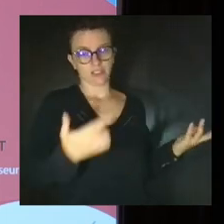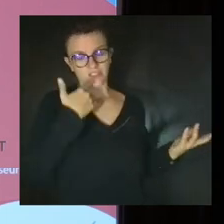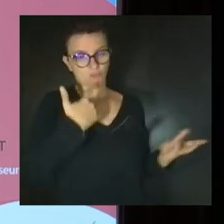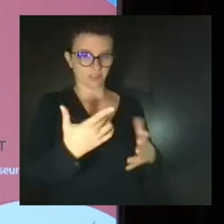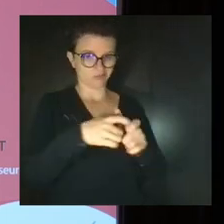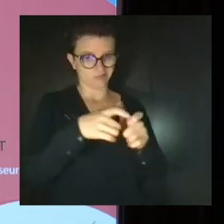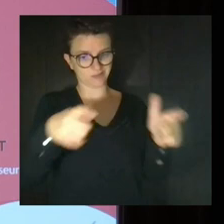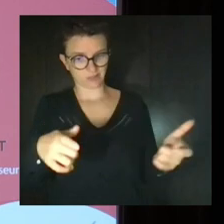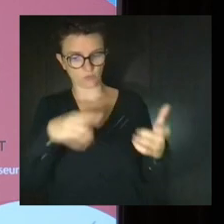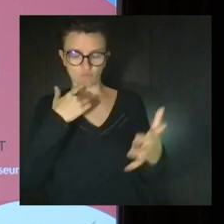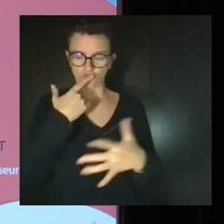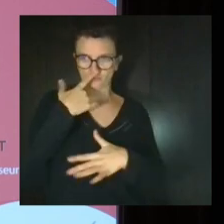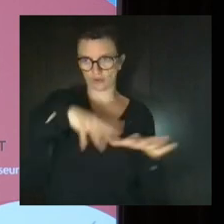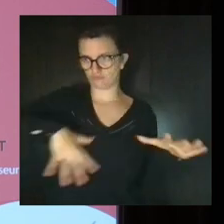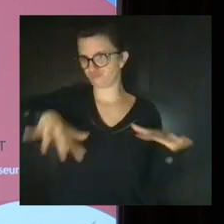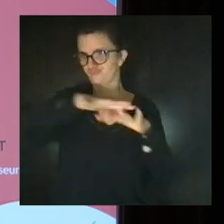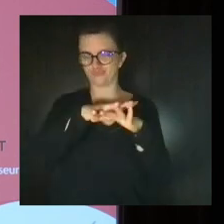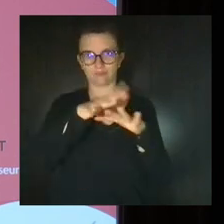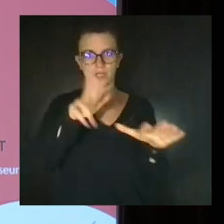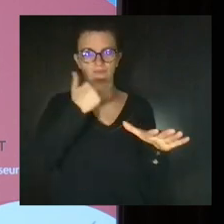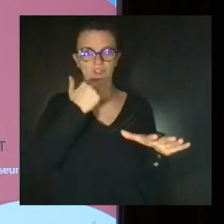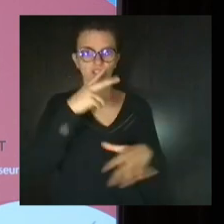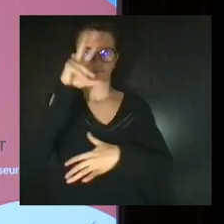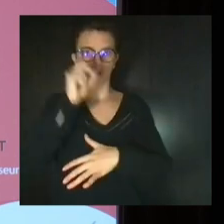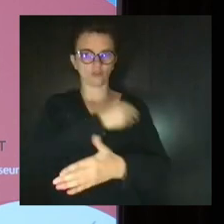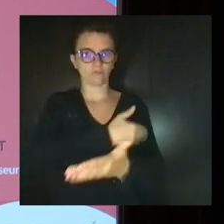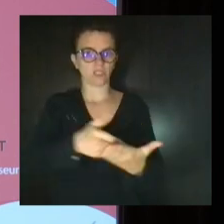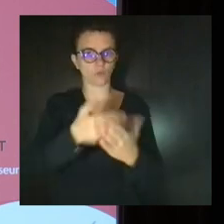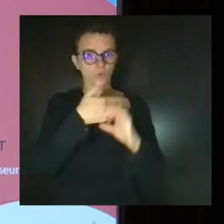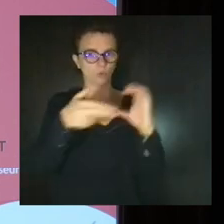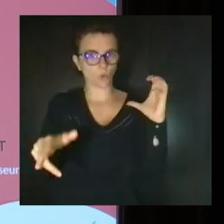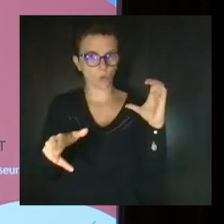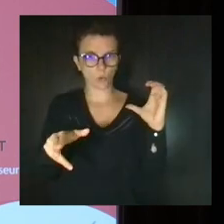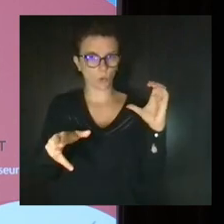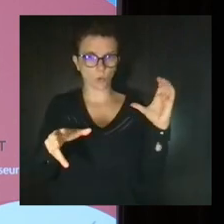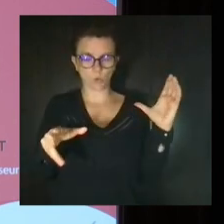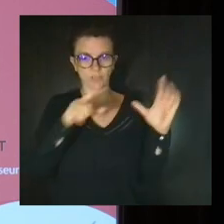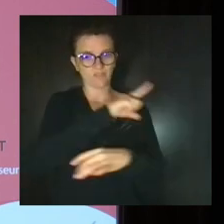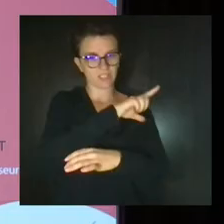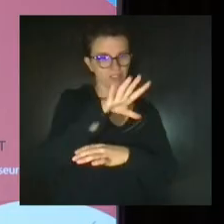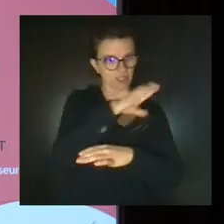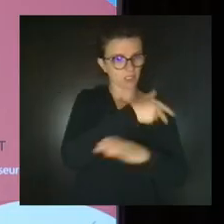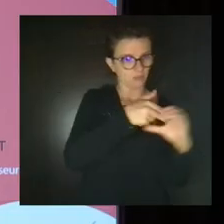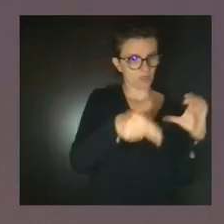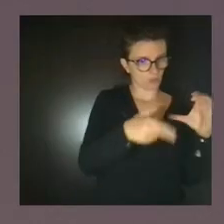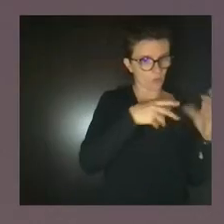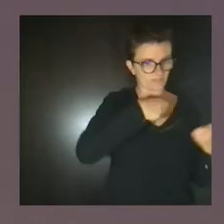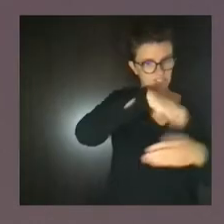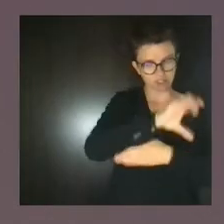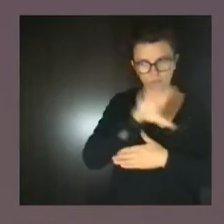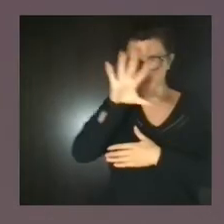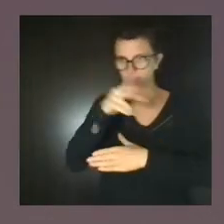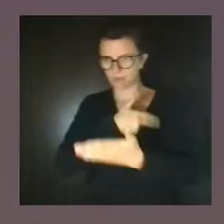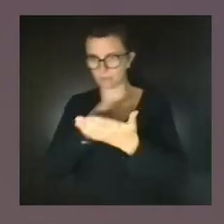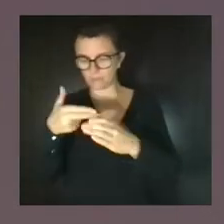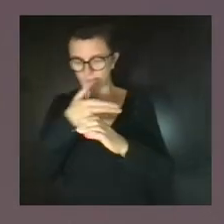que l'environnement était parfait. C'est un budget de 30 millions d'euros. Je peux vous annoncer des chiffres. 25 millions d'investissements, 5 millions d'équipements. Nous sommes